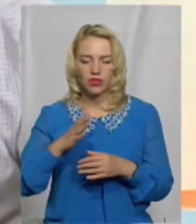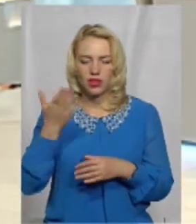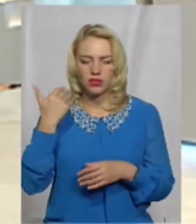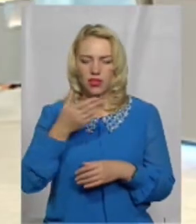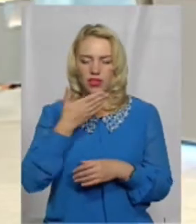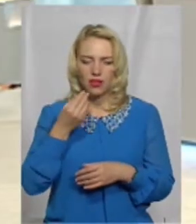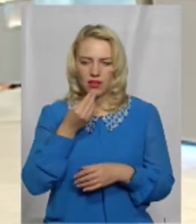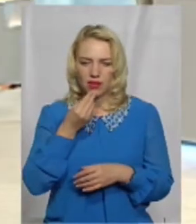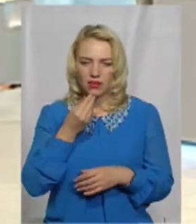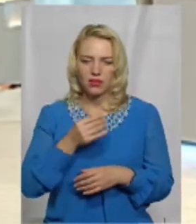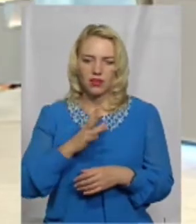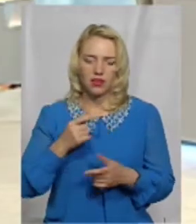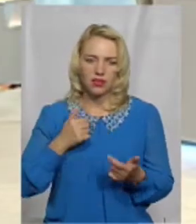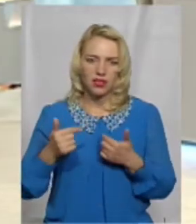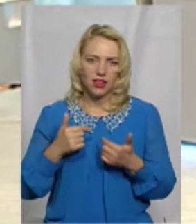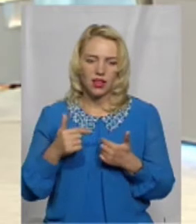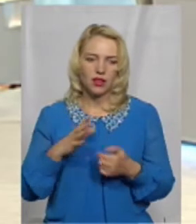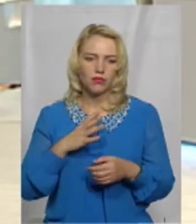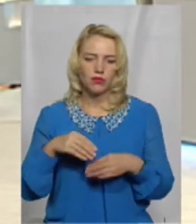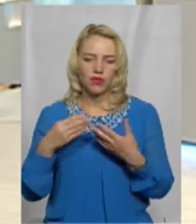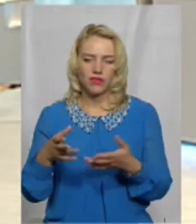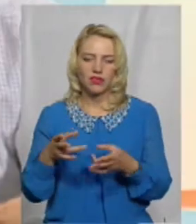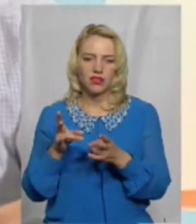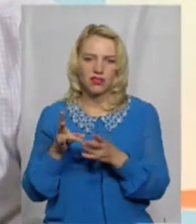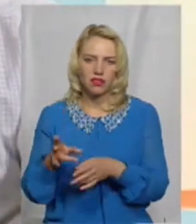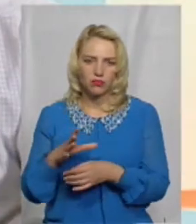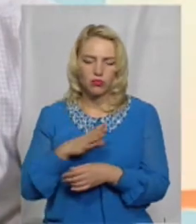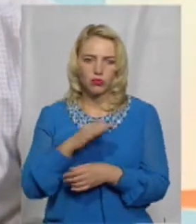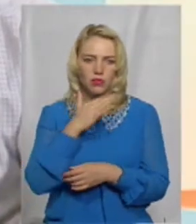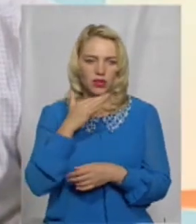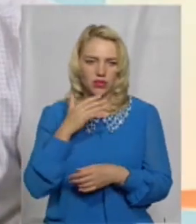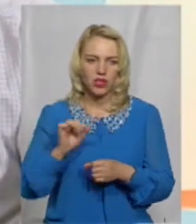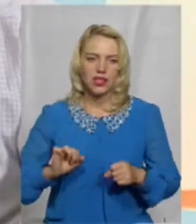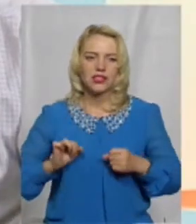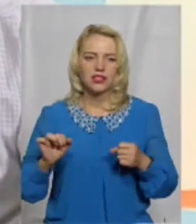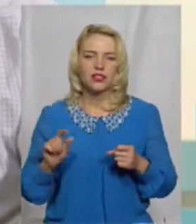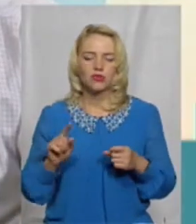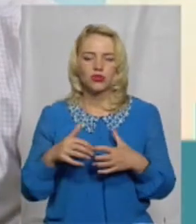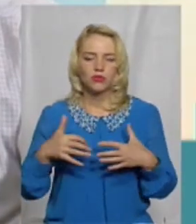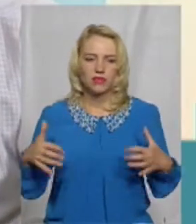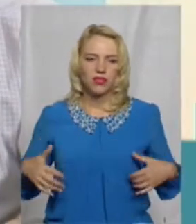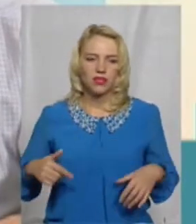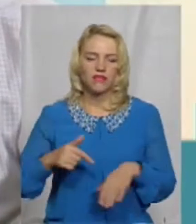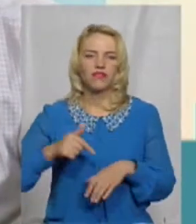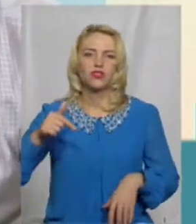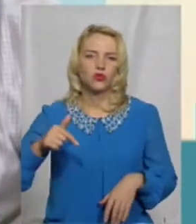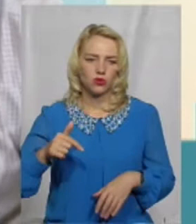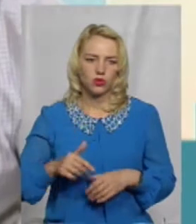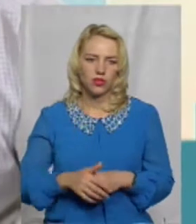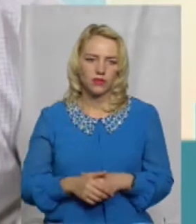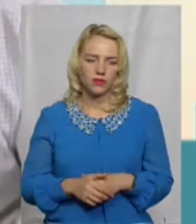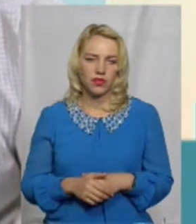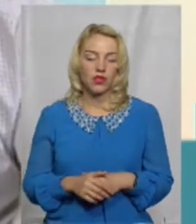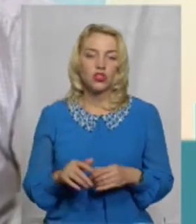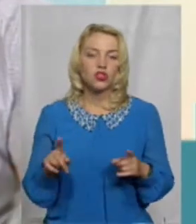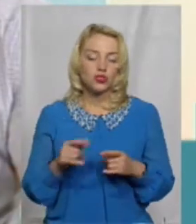гідла, і страдали, і наносилися їм дуже багато травм. То стараємось, щоб вони хоч відчули, хоч зараз попав